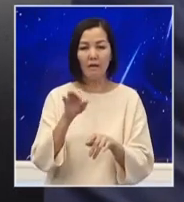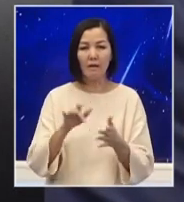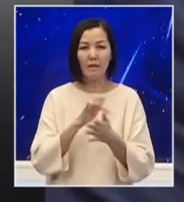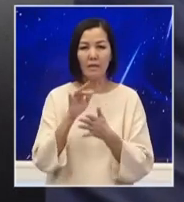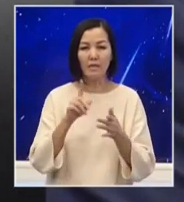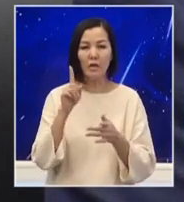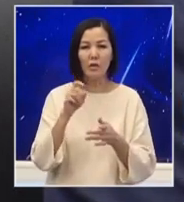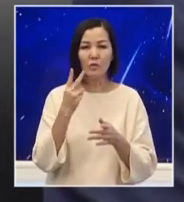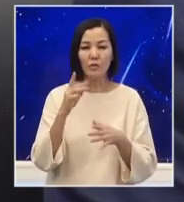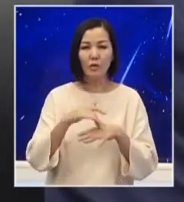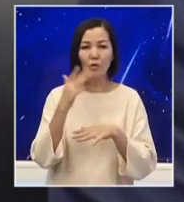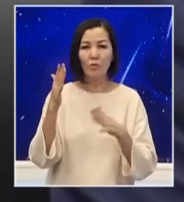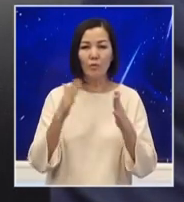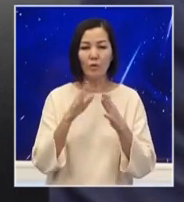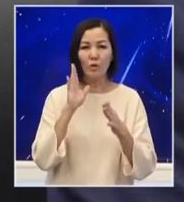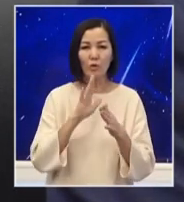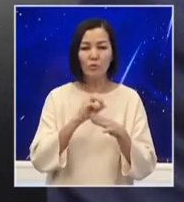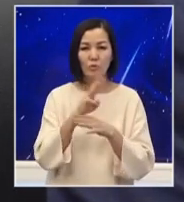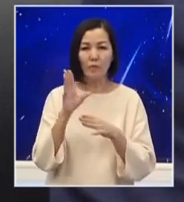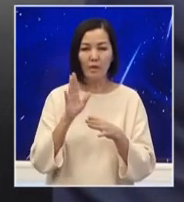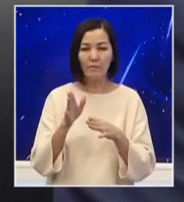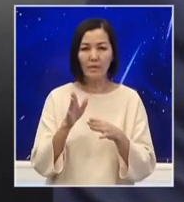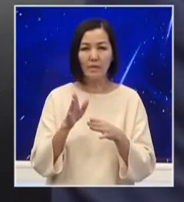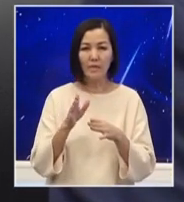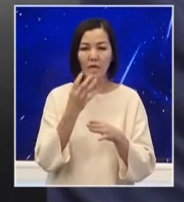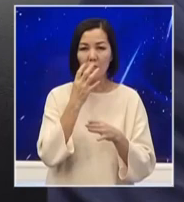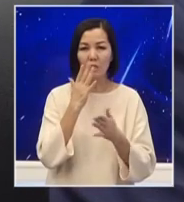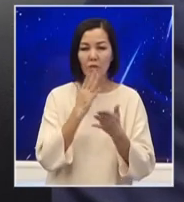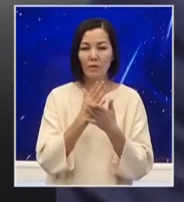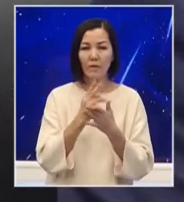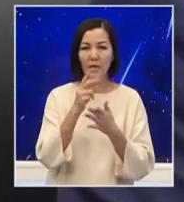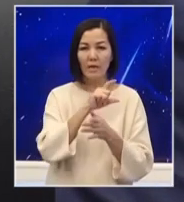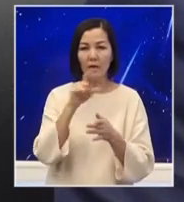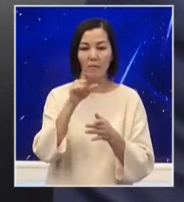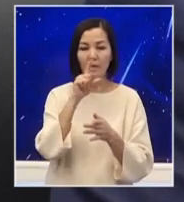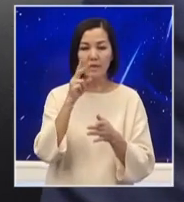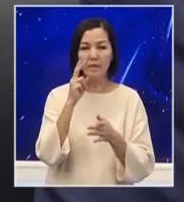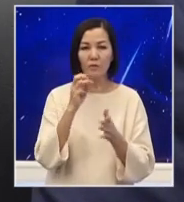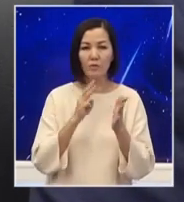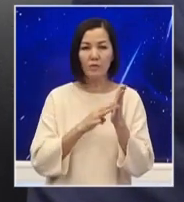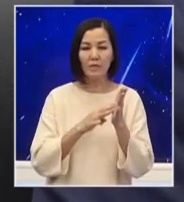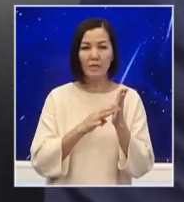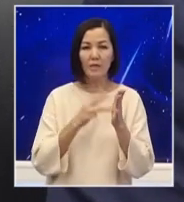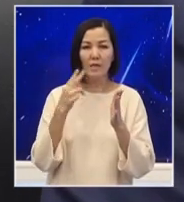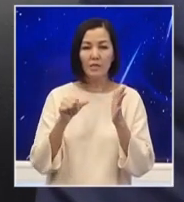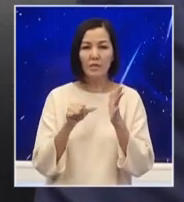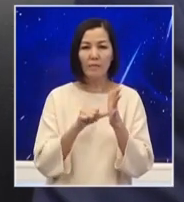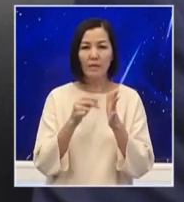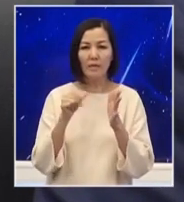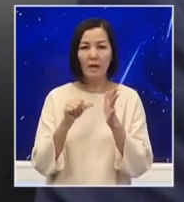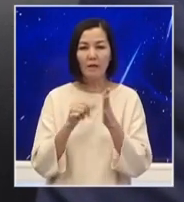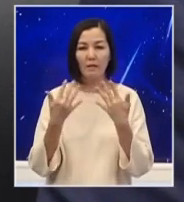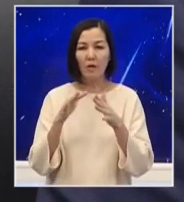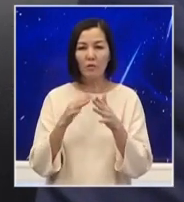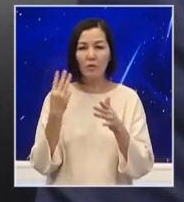102 көп қабатты үй жылумен қамтылады. Енді бізде қалада 2 қабатты, 208 пәтерлі 26 және 6